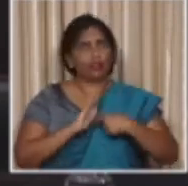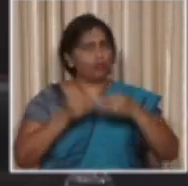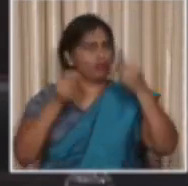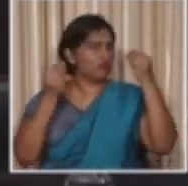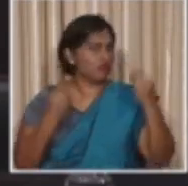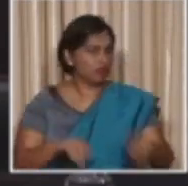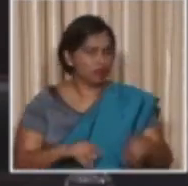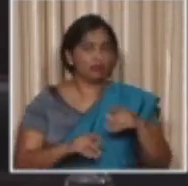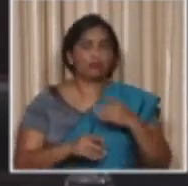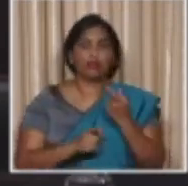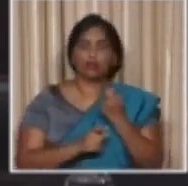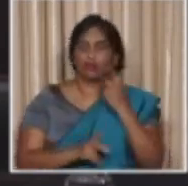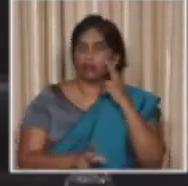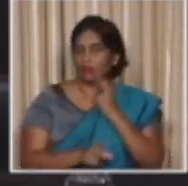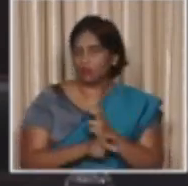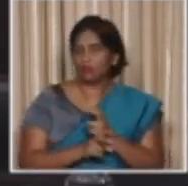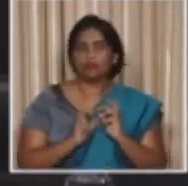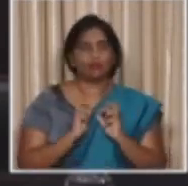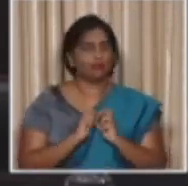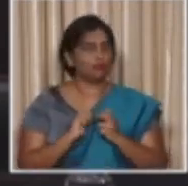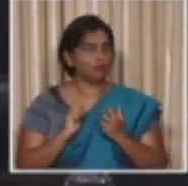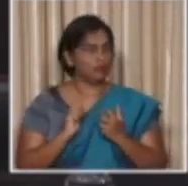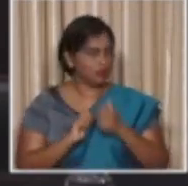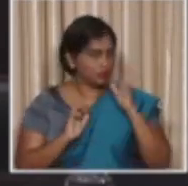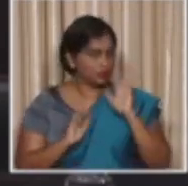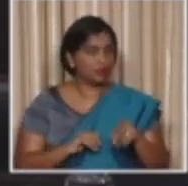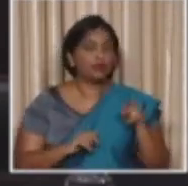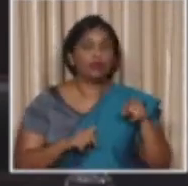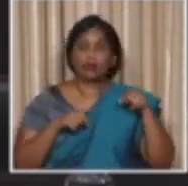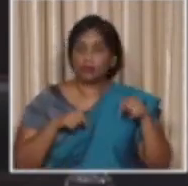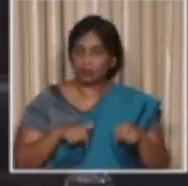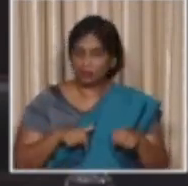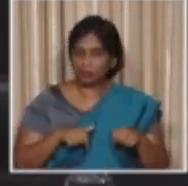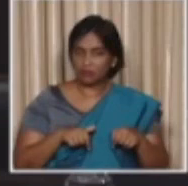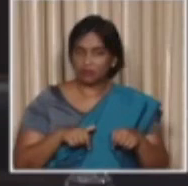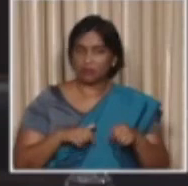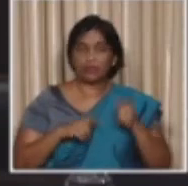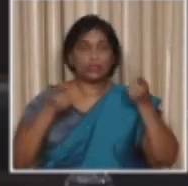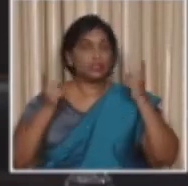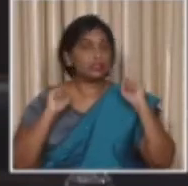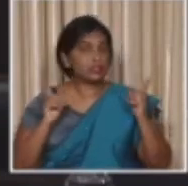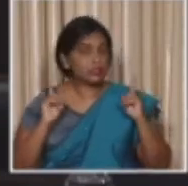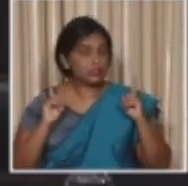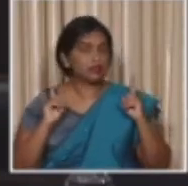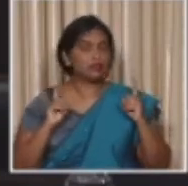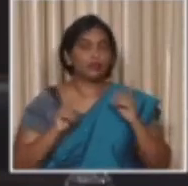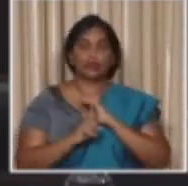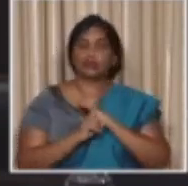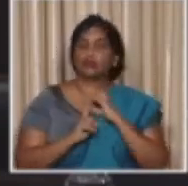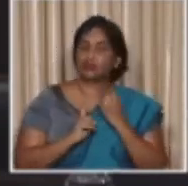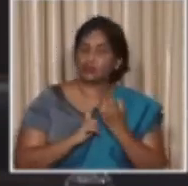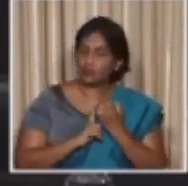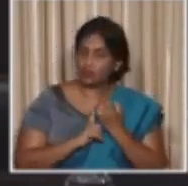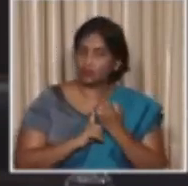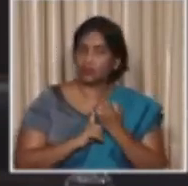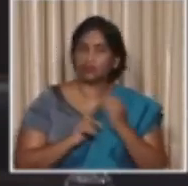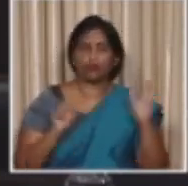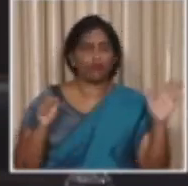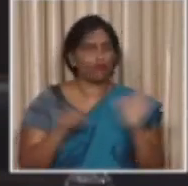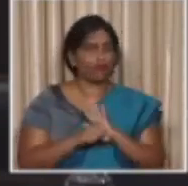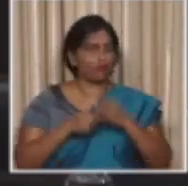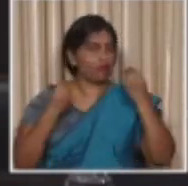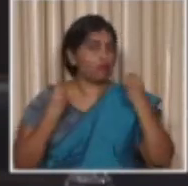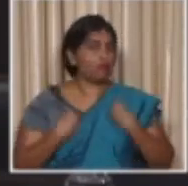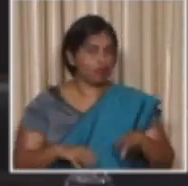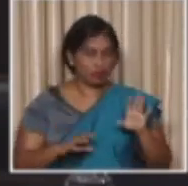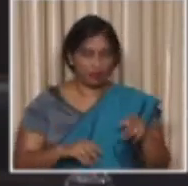बंकोलोत्तेला आर्थिक वसे बिलहीन वेला अद क्रीडाव संस्कृत संपूर्ण खड़वेट